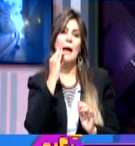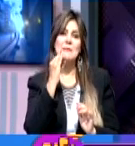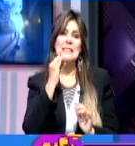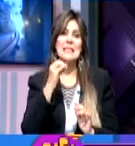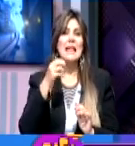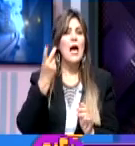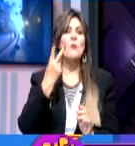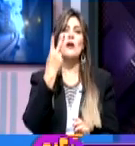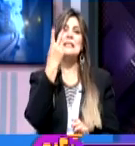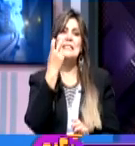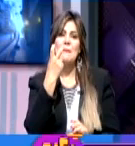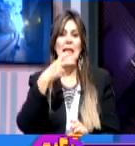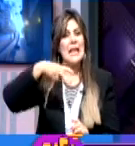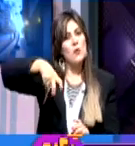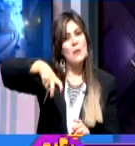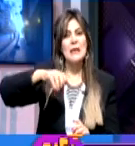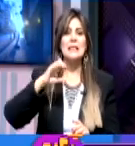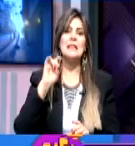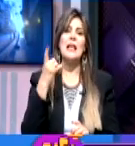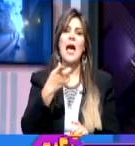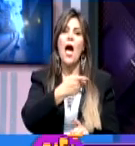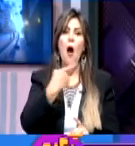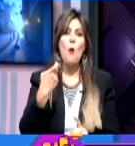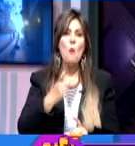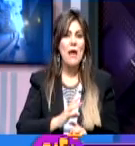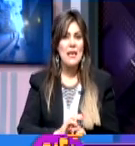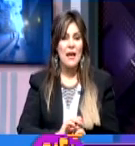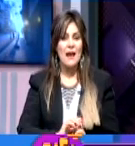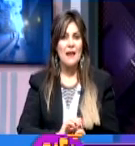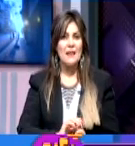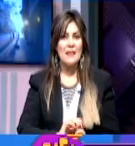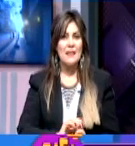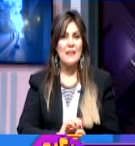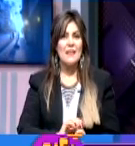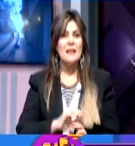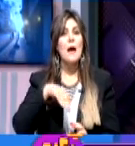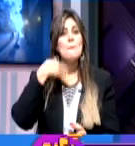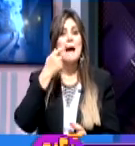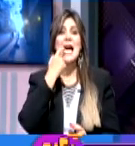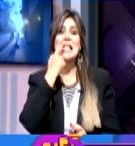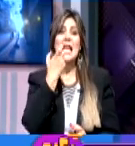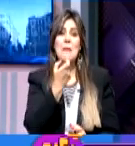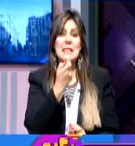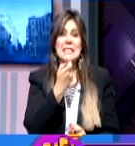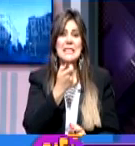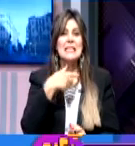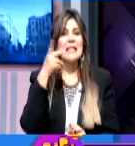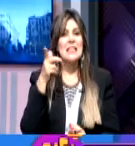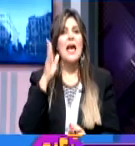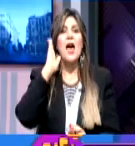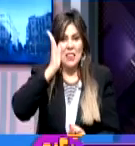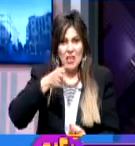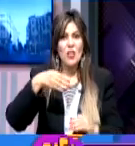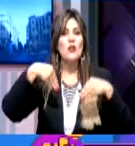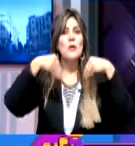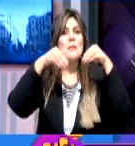او 100. هي اوريدي لما بعد 5 سنين اللي بيتفك الحظر بتاعها، 5 سنين بعد 5 سنين ممكن انت تبيعي عشان تجيبي حاجه